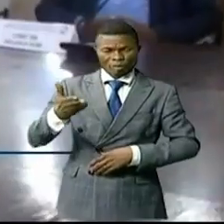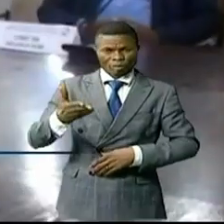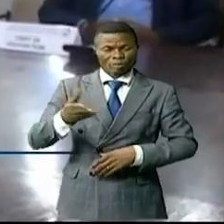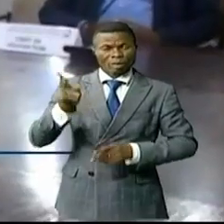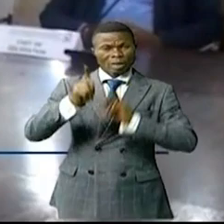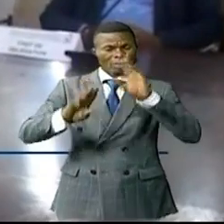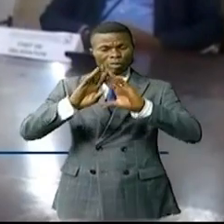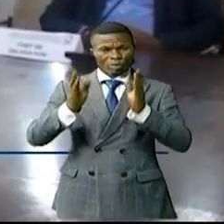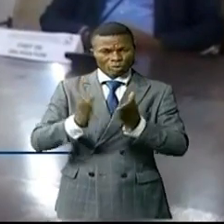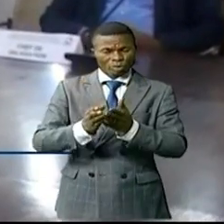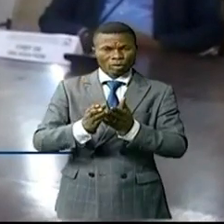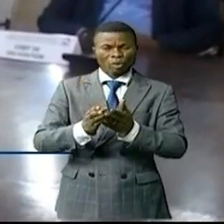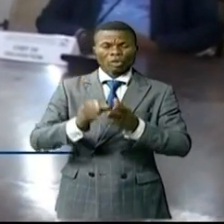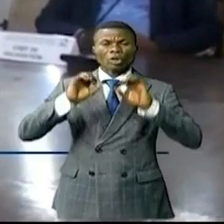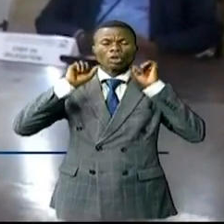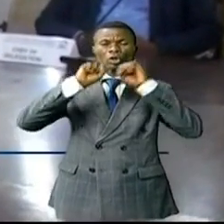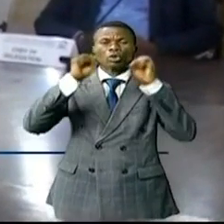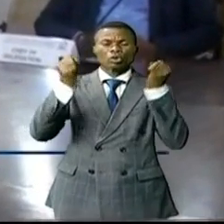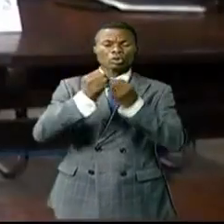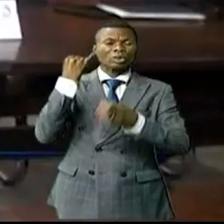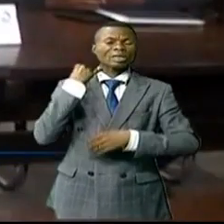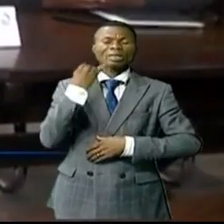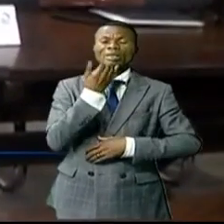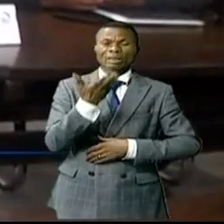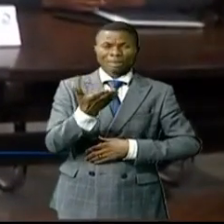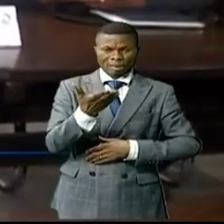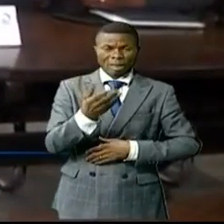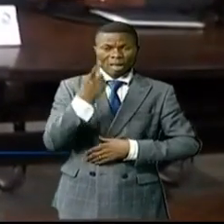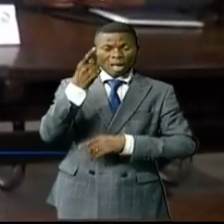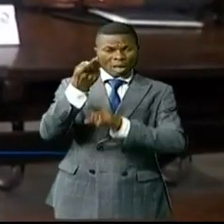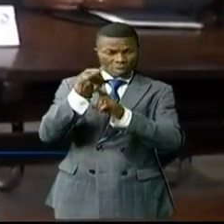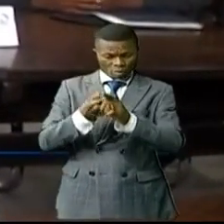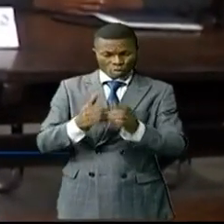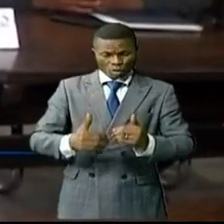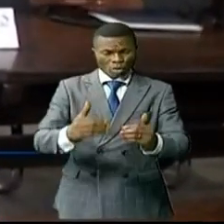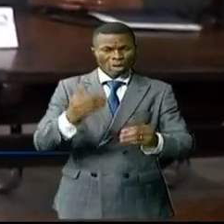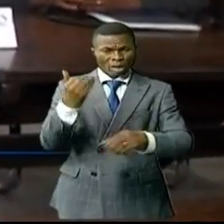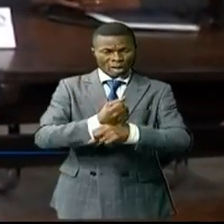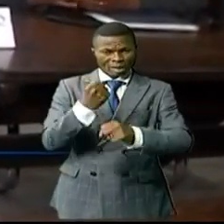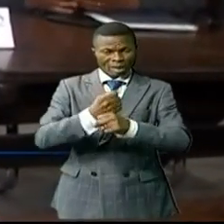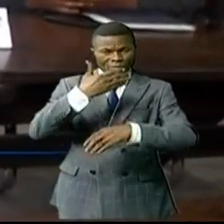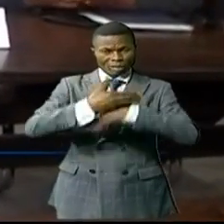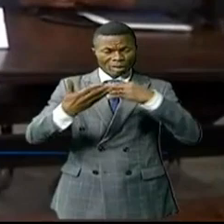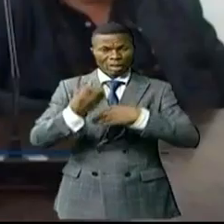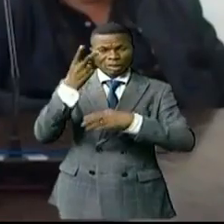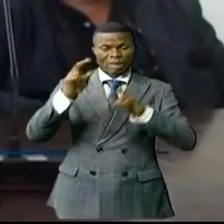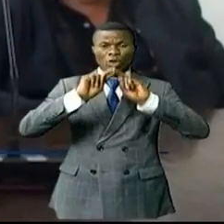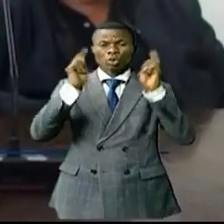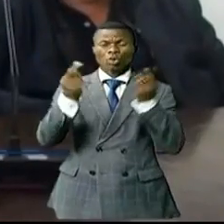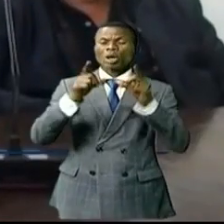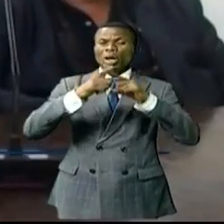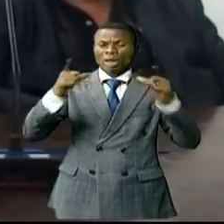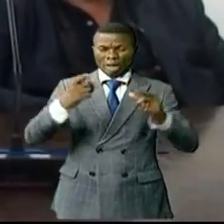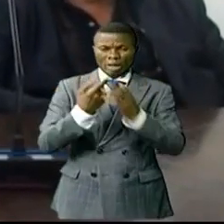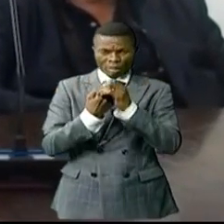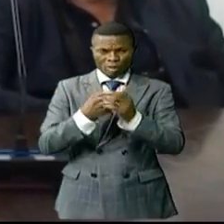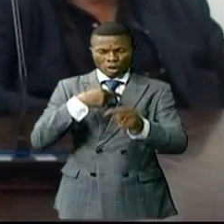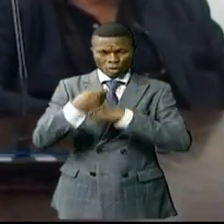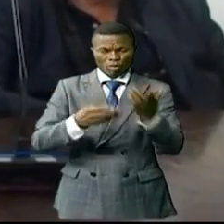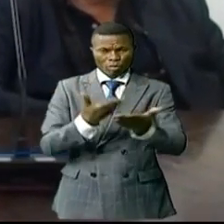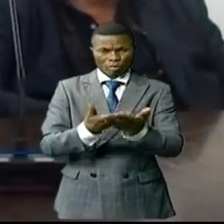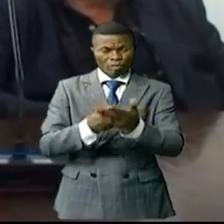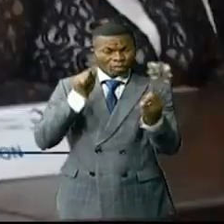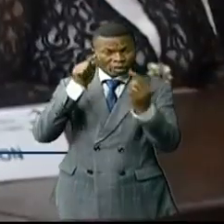Pollution Tower P2W, c'est donc dans moins d'un mois que les travaux de construction de ces deux grandes nouvelles usines vont commencer.